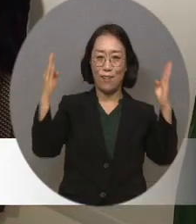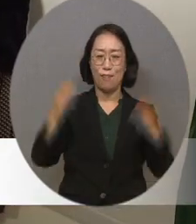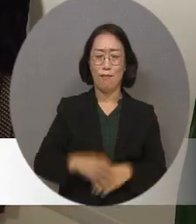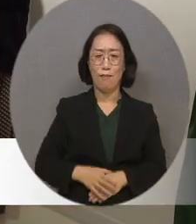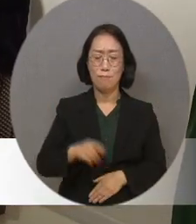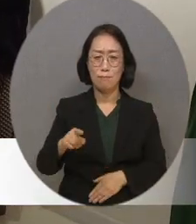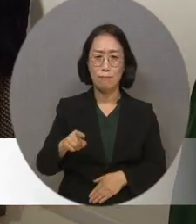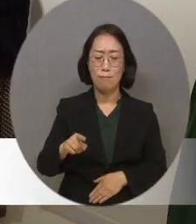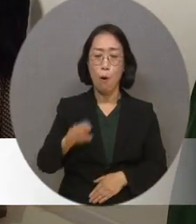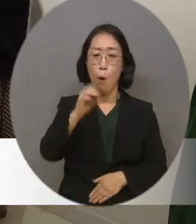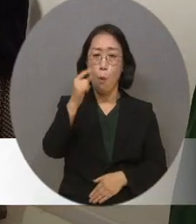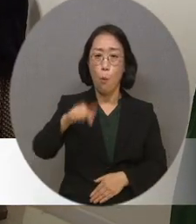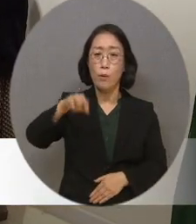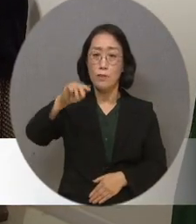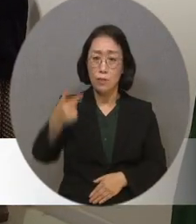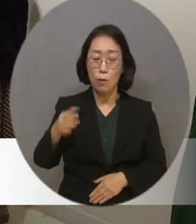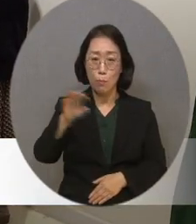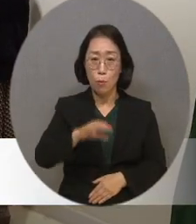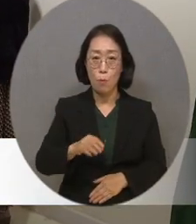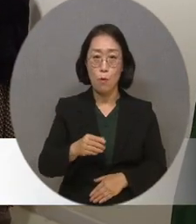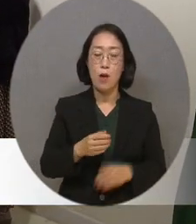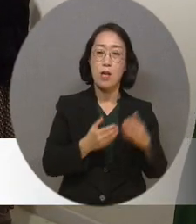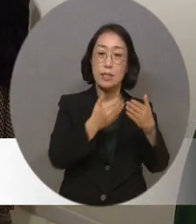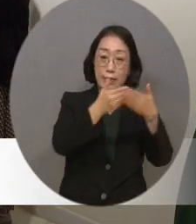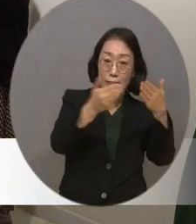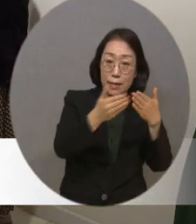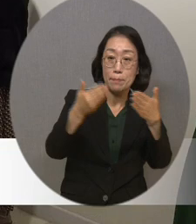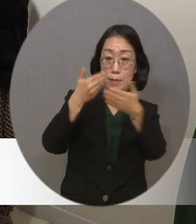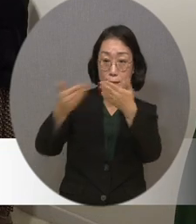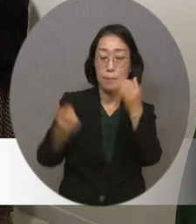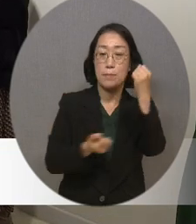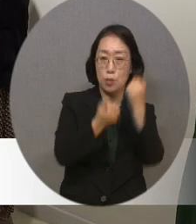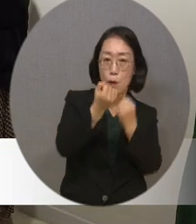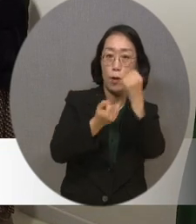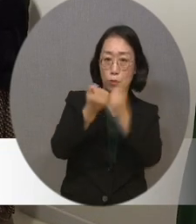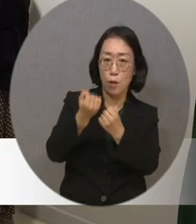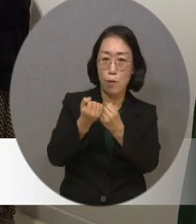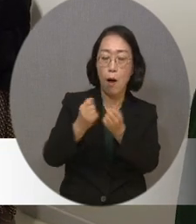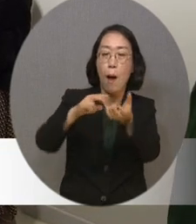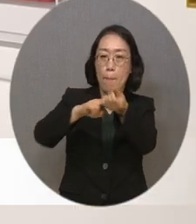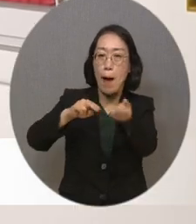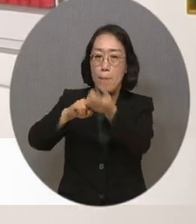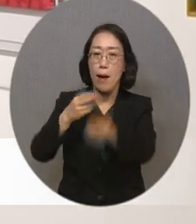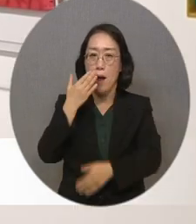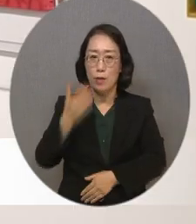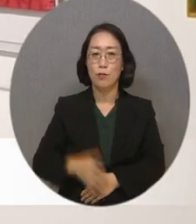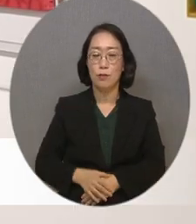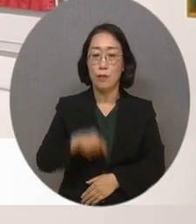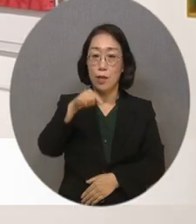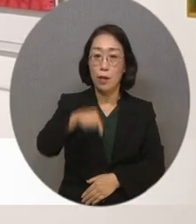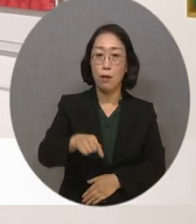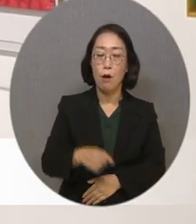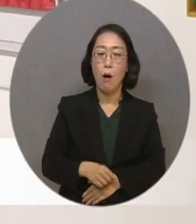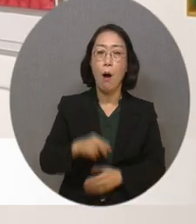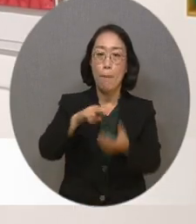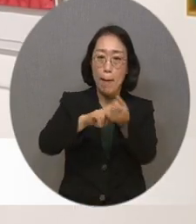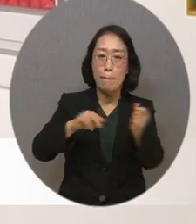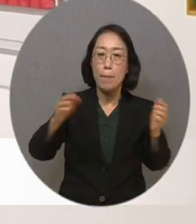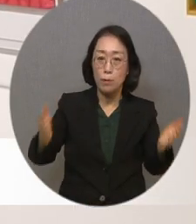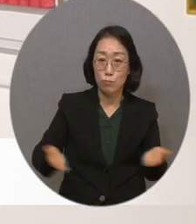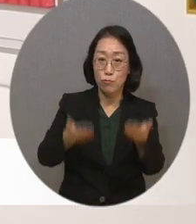아트옥션이란 옥션리스트가 미술품을 설명하며 경매 형태로 판매하는 행사로 작품 판매를